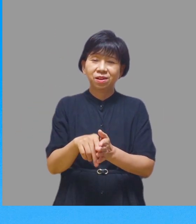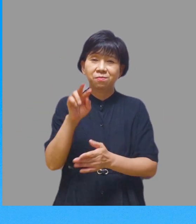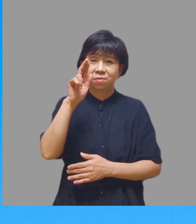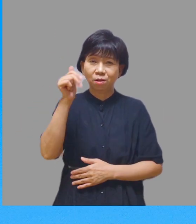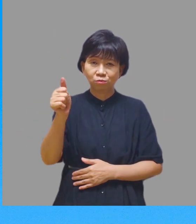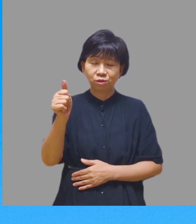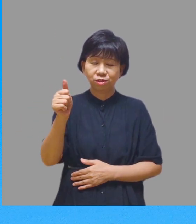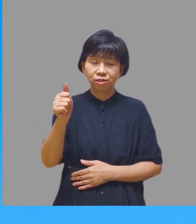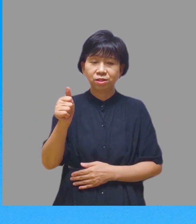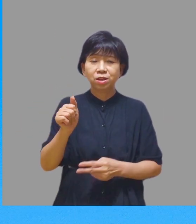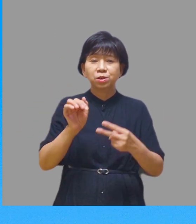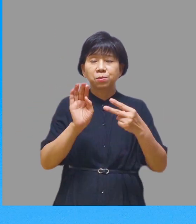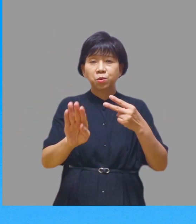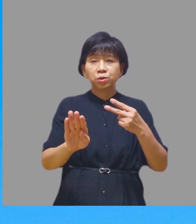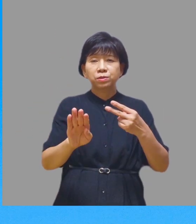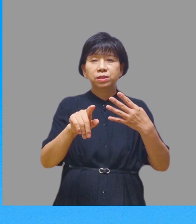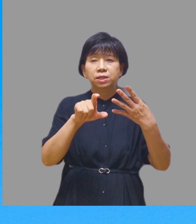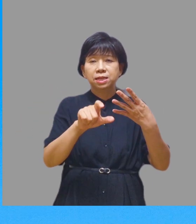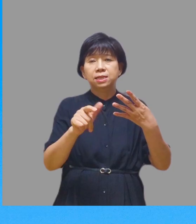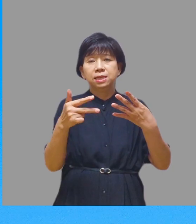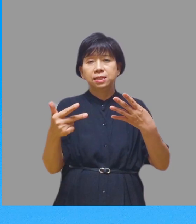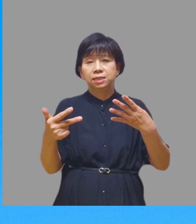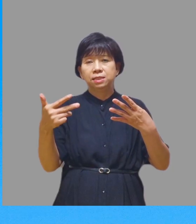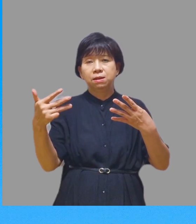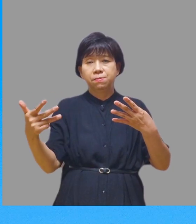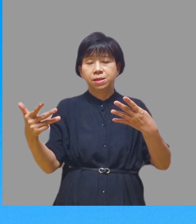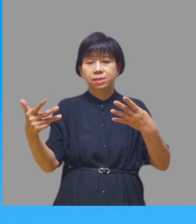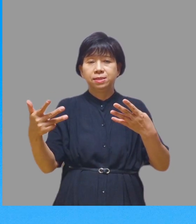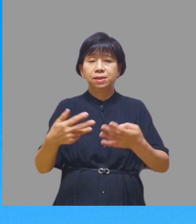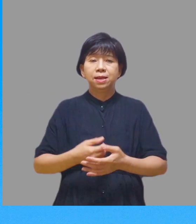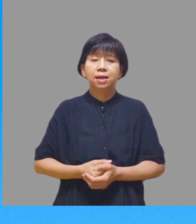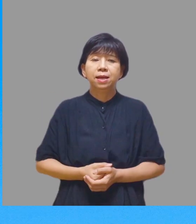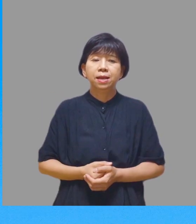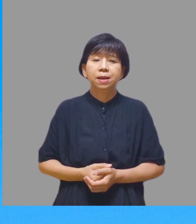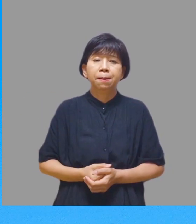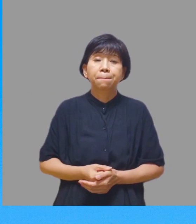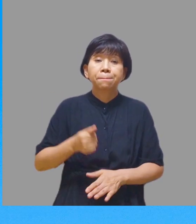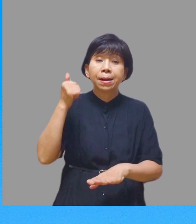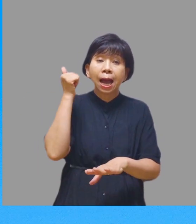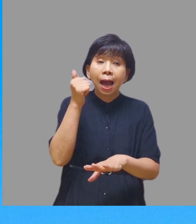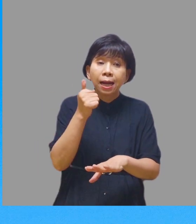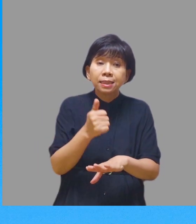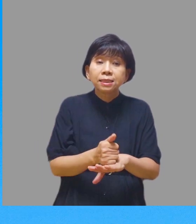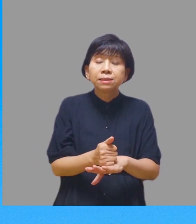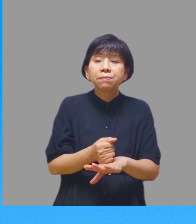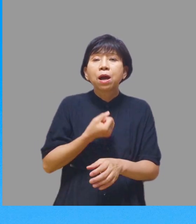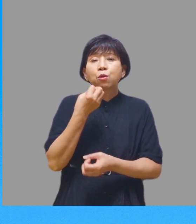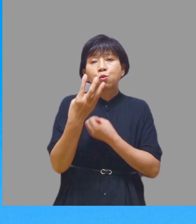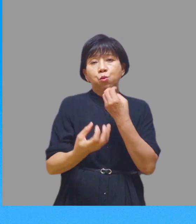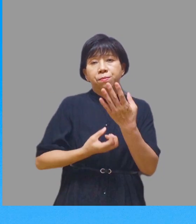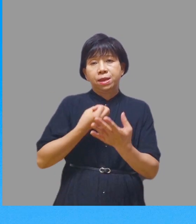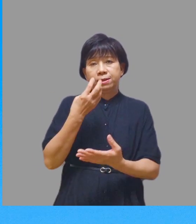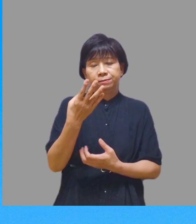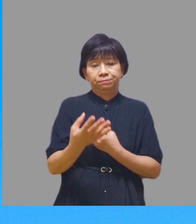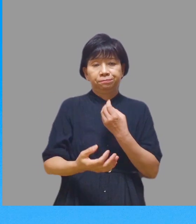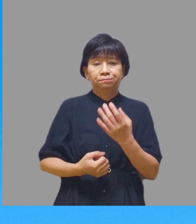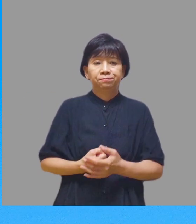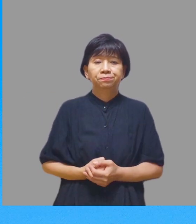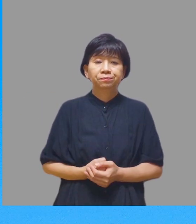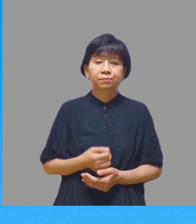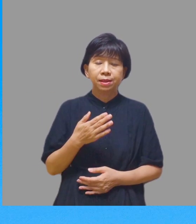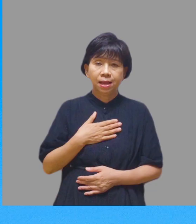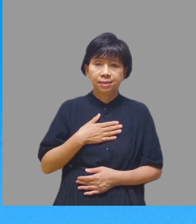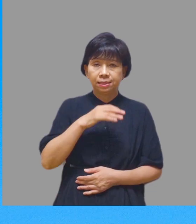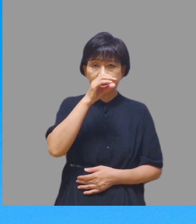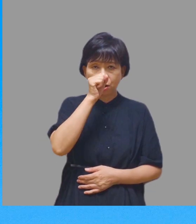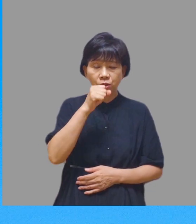바울은 디모데후서 4장 7절 8절에서 마지막 고백을 이렇게 남겼습니다.